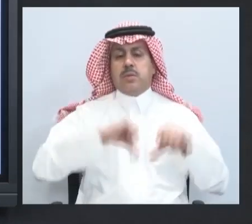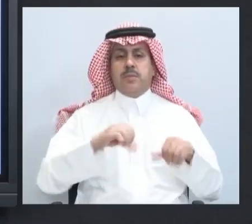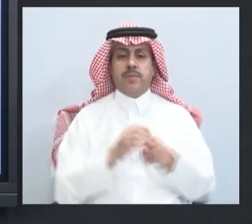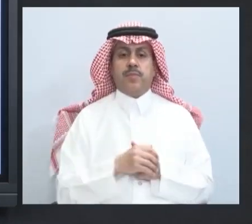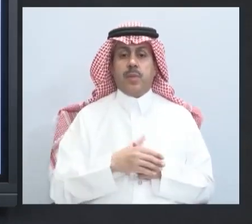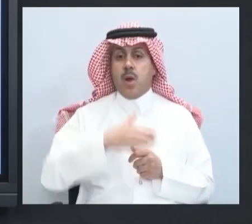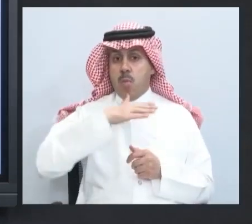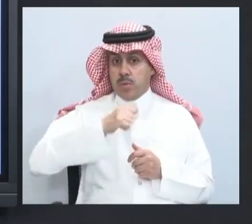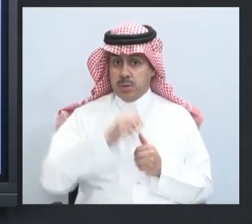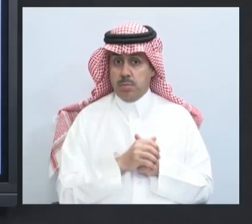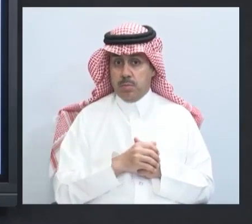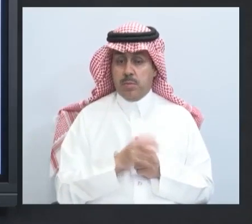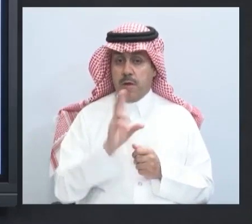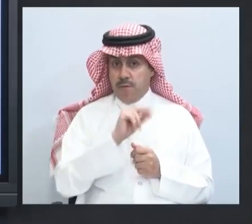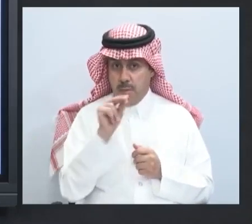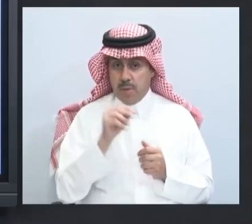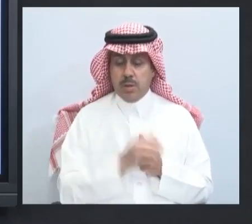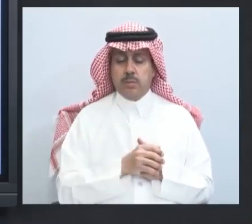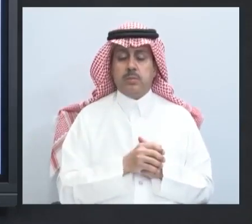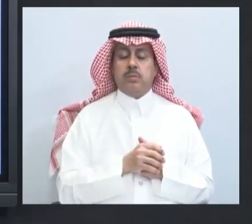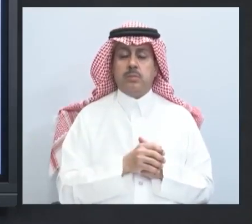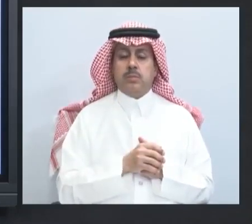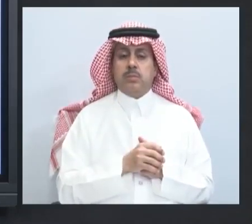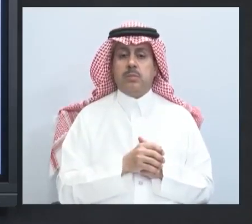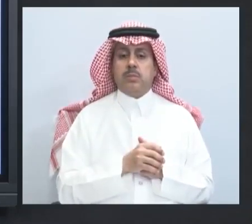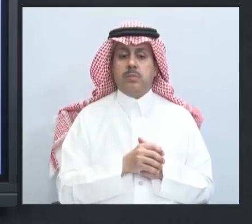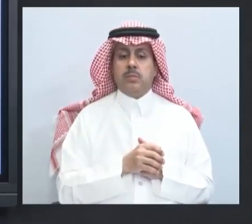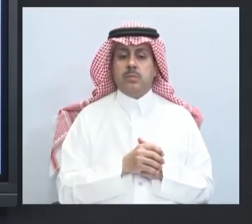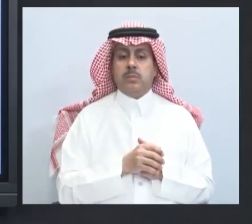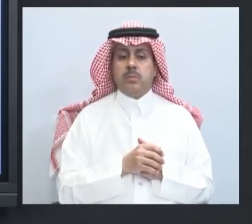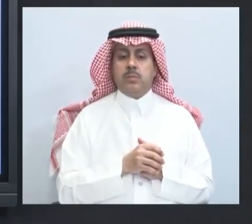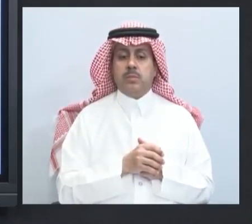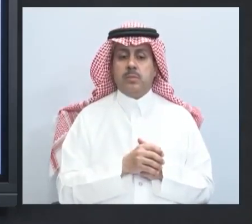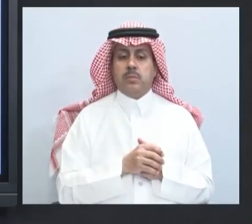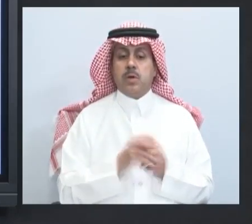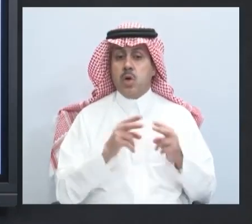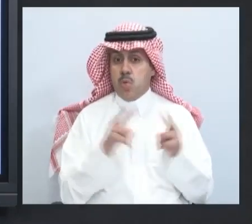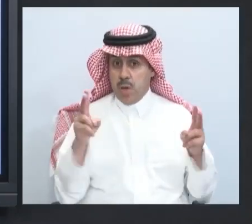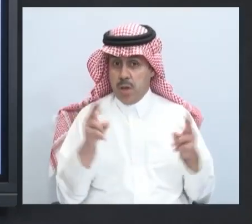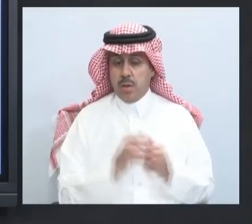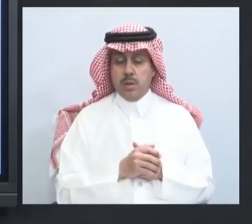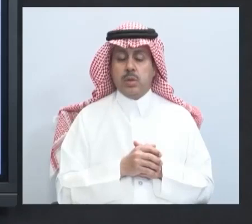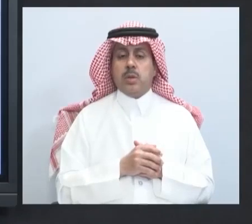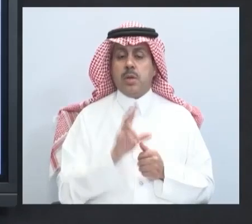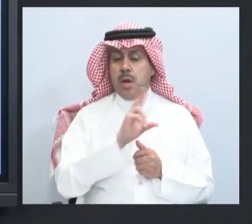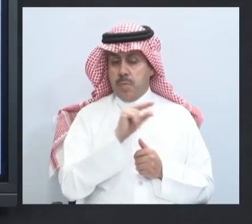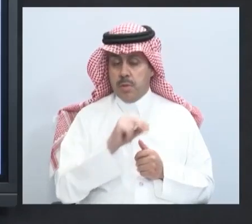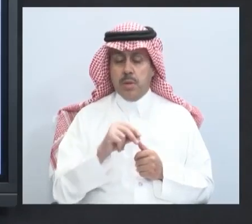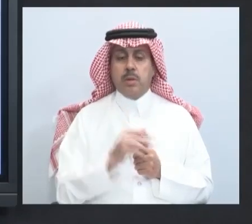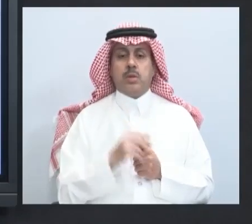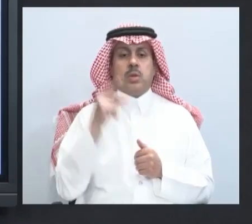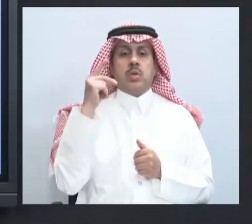ابنائي الطلاب بنات الطالبه ان عندكم صور غير ما سنذكره لكن نريد ان نذكر صورتين من صور الظن ما